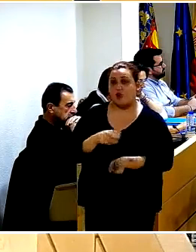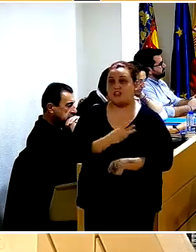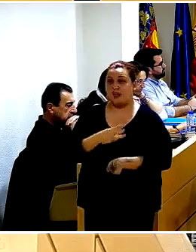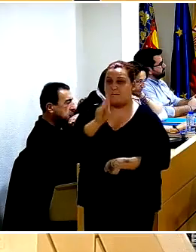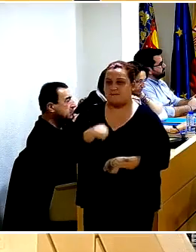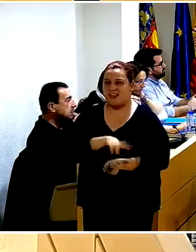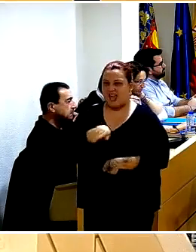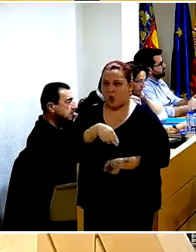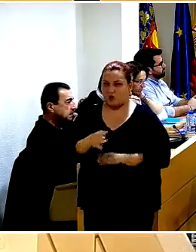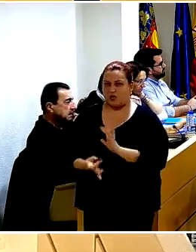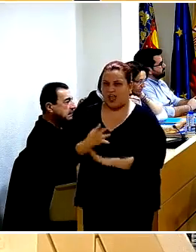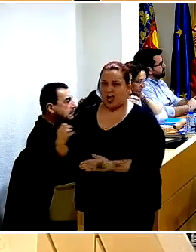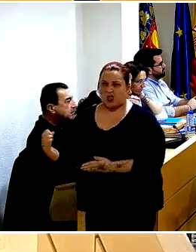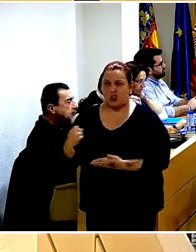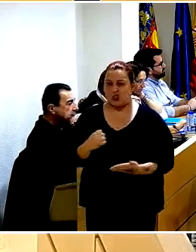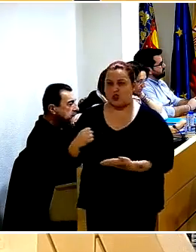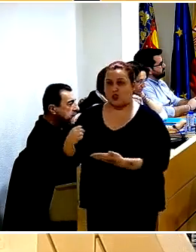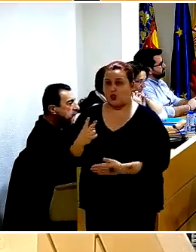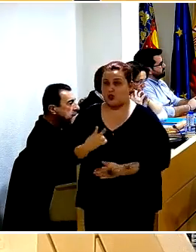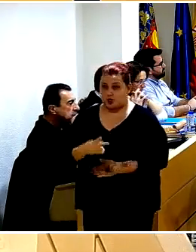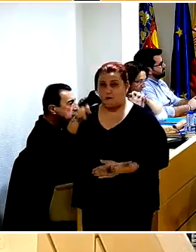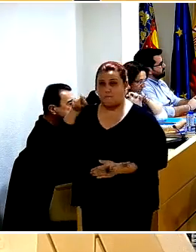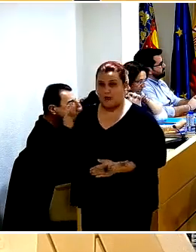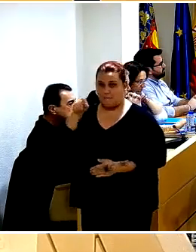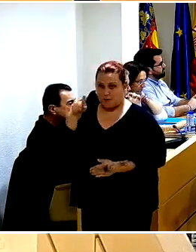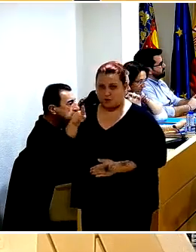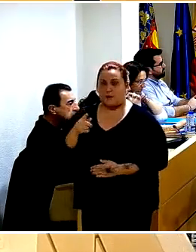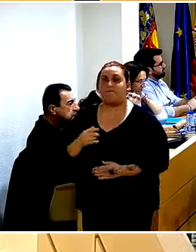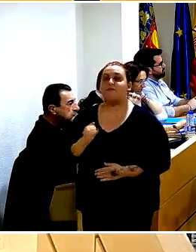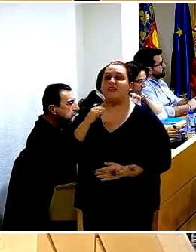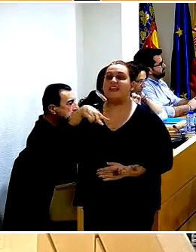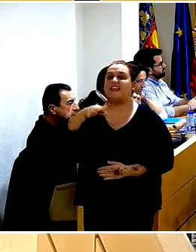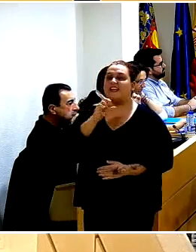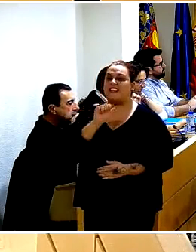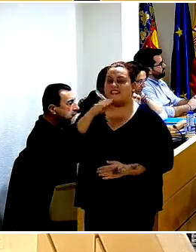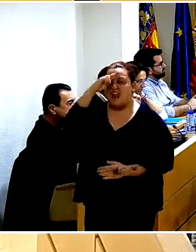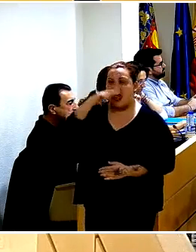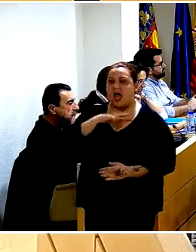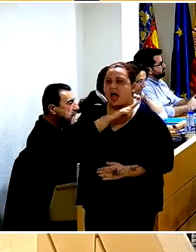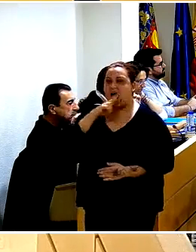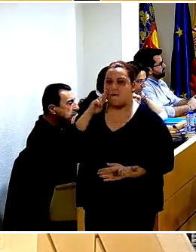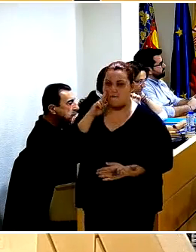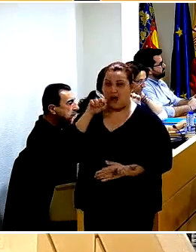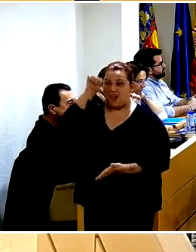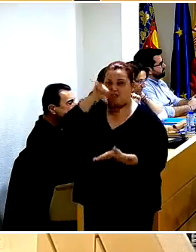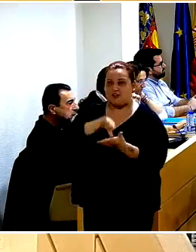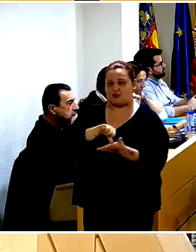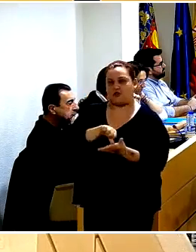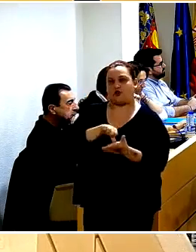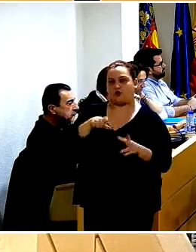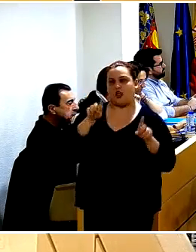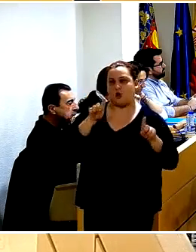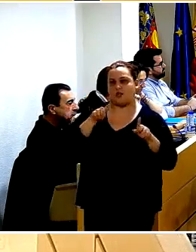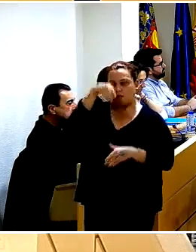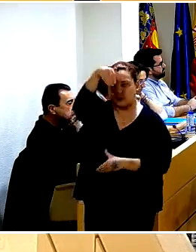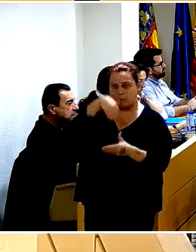subvencions, nominatives a entitats de Paiporta, com són Interampa, nova federació d'AMPES de centres educatius, les noves ames